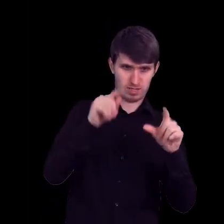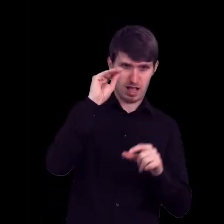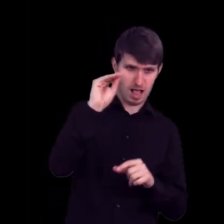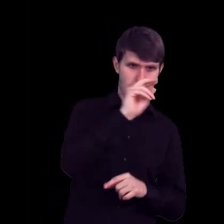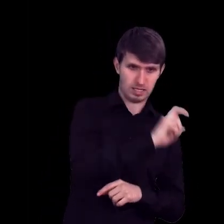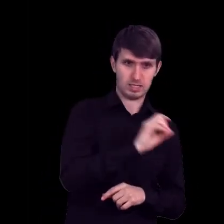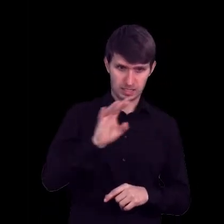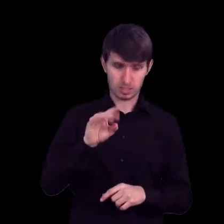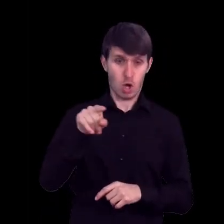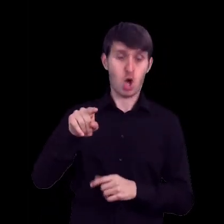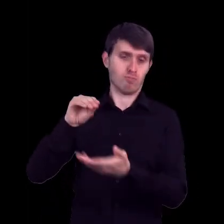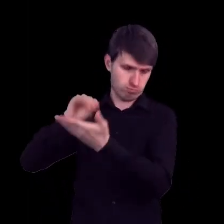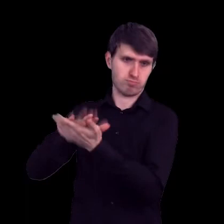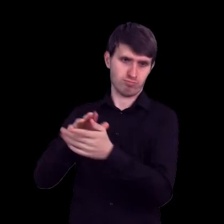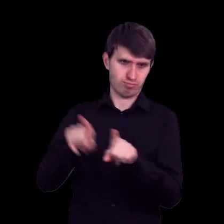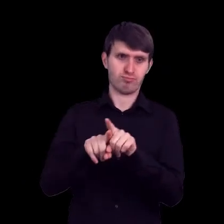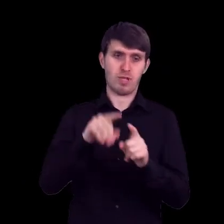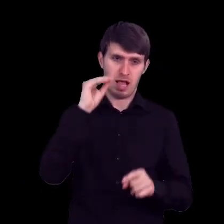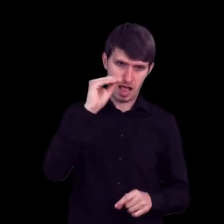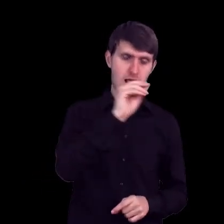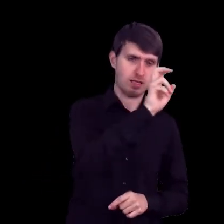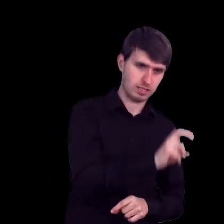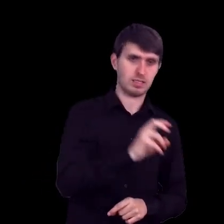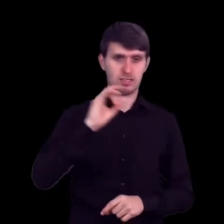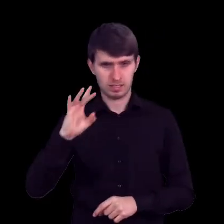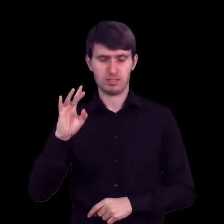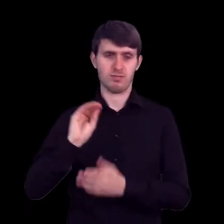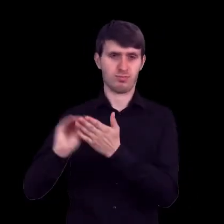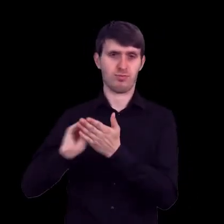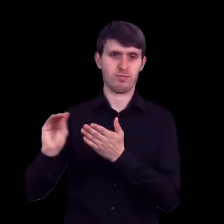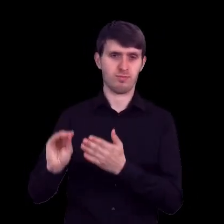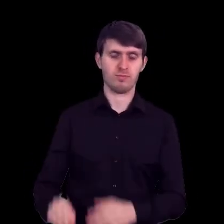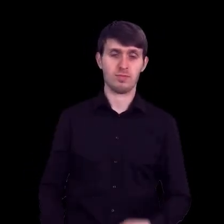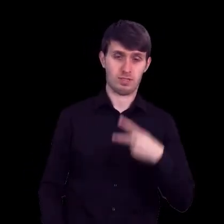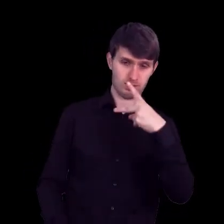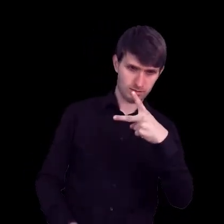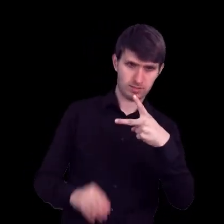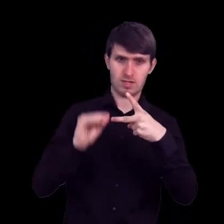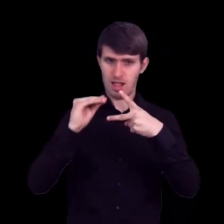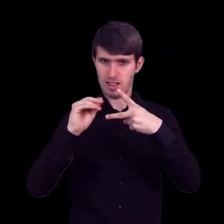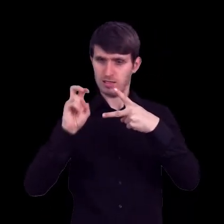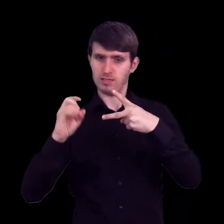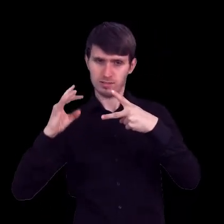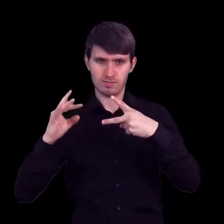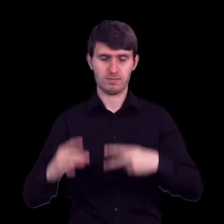tutaj, to musimy nazwać go EHG. Zapiszmy. Kąt